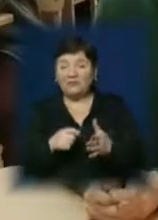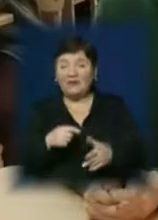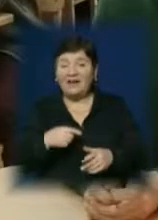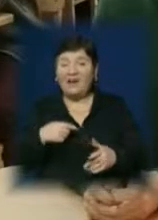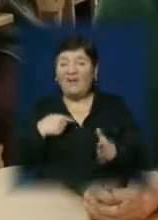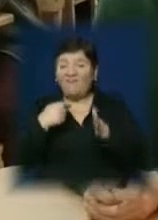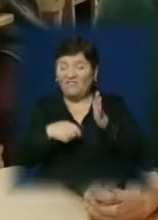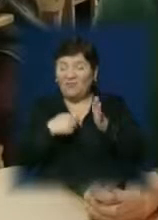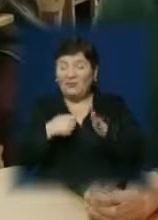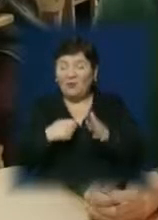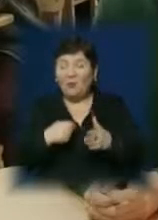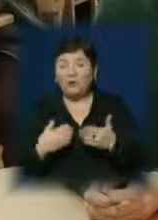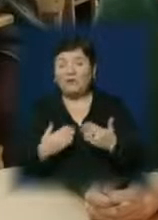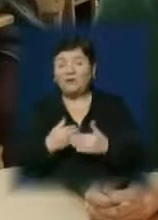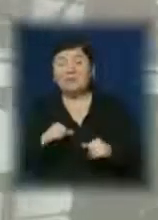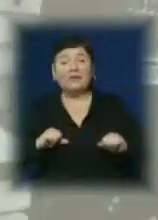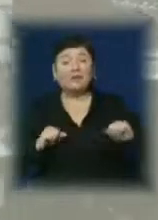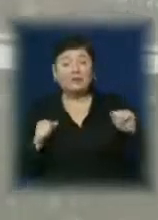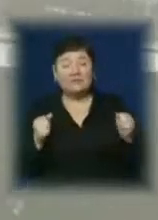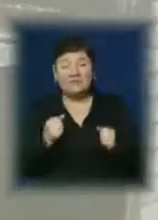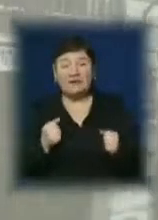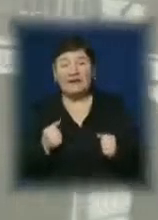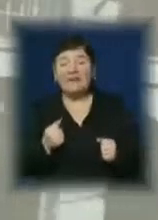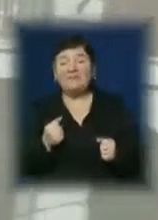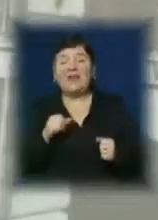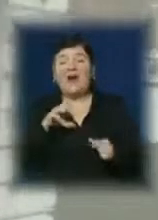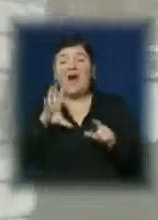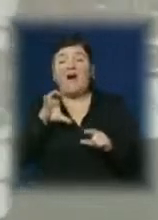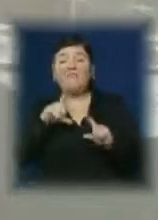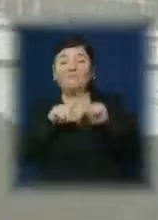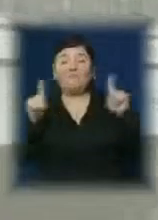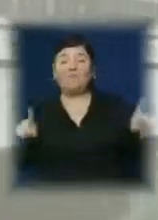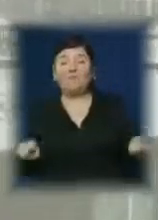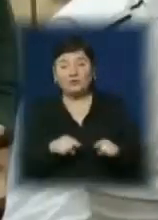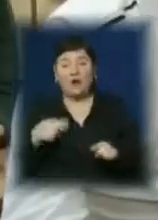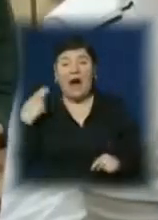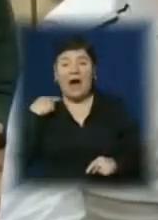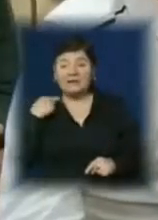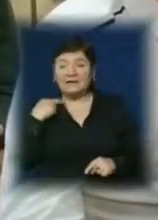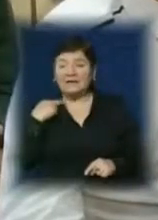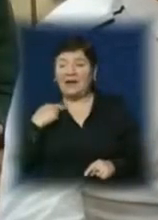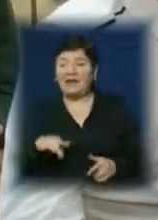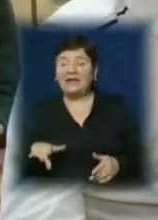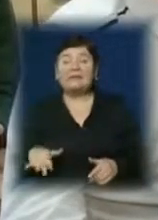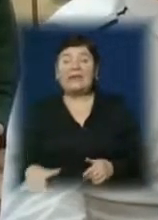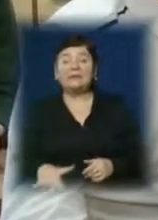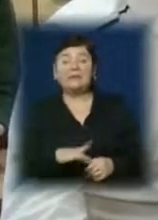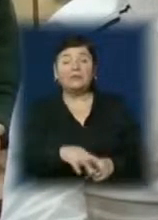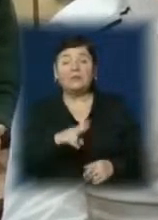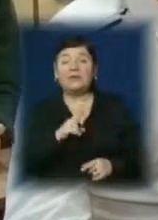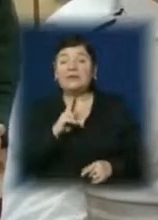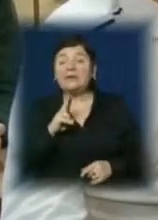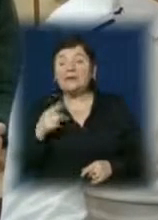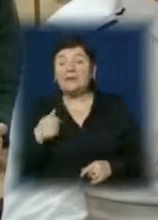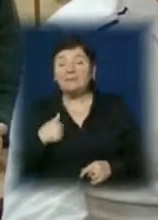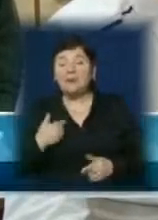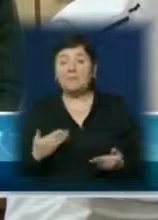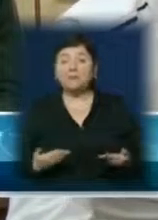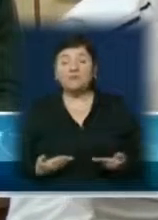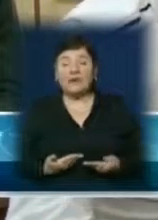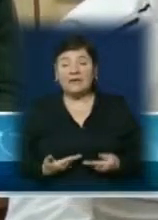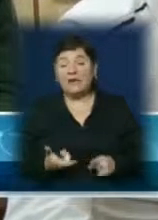сказати. Я його монтувала в себе на телефоні, але мені здається, що це було варто того, щоб далі можна